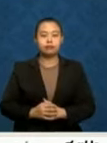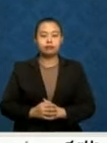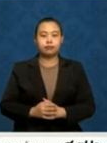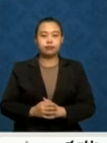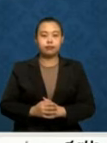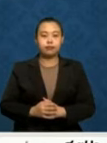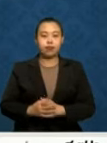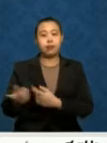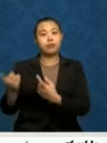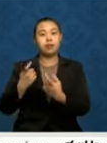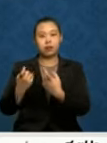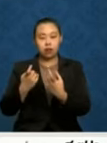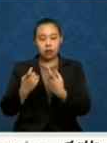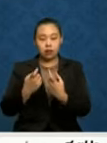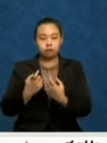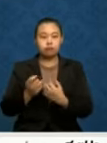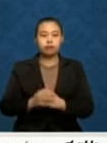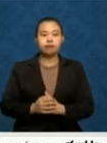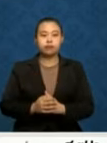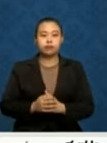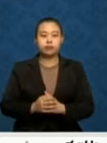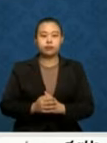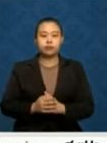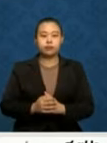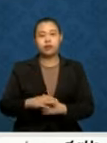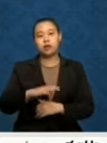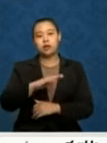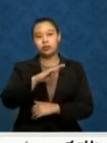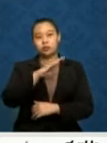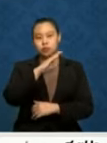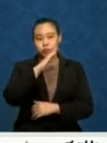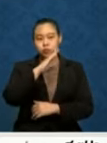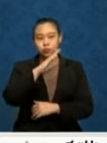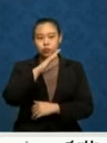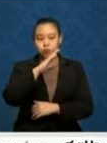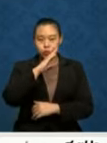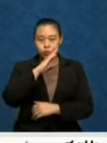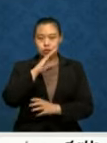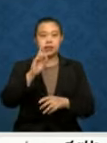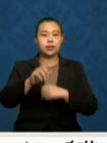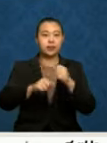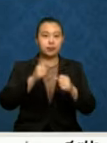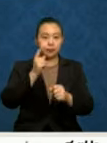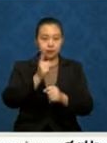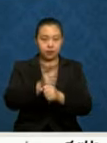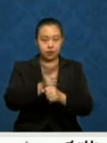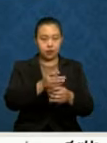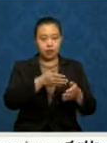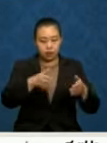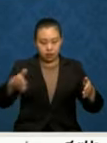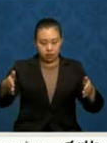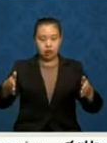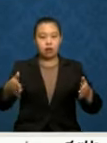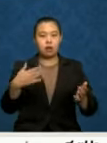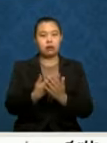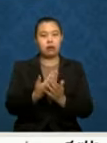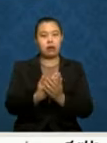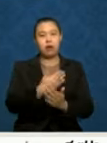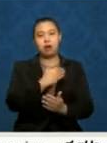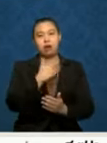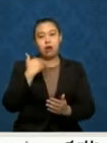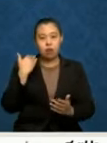ข้ออื่นนะครับที่ท่านถามว่ากรณีที่สมาชิกเงินขาดทุนในแต่ละปีก็ขอเรียนว่าในทางปฏิบัติสมมุติว่าขาด